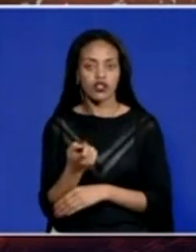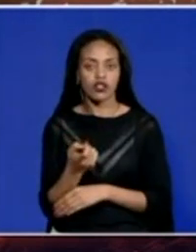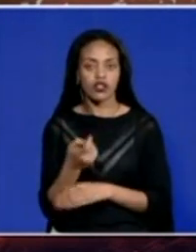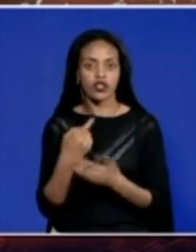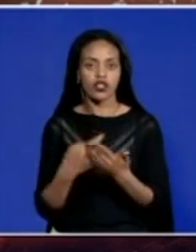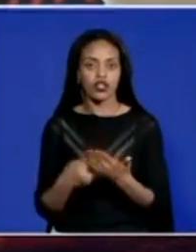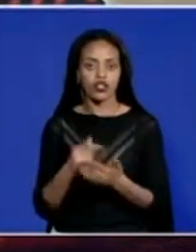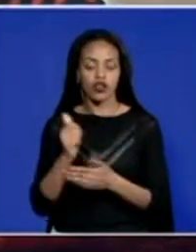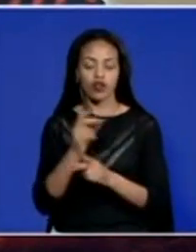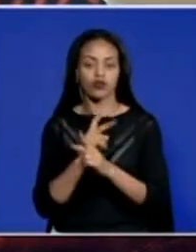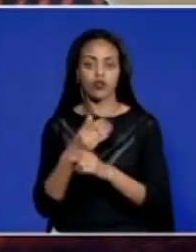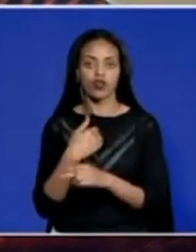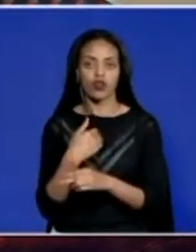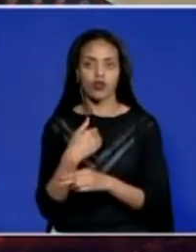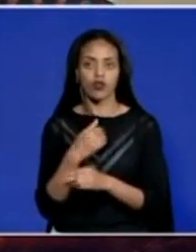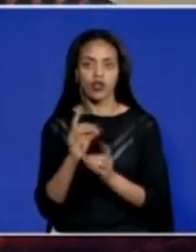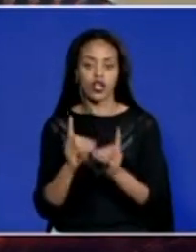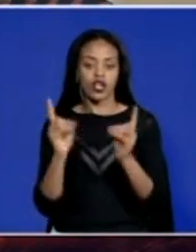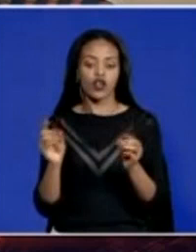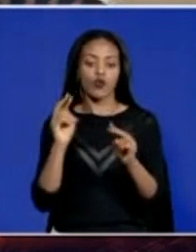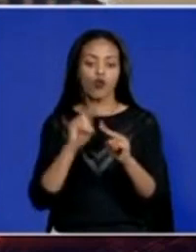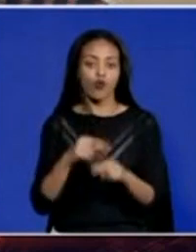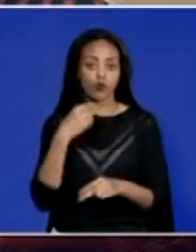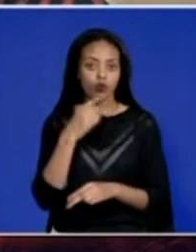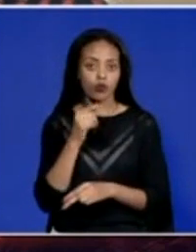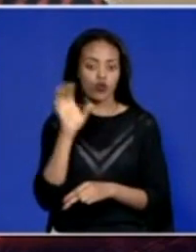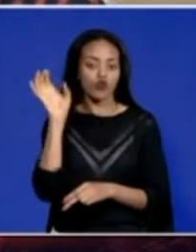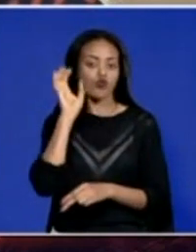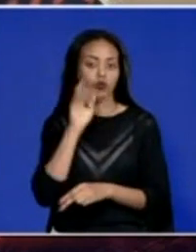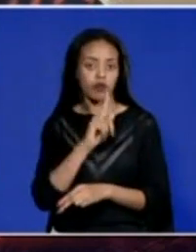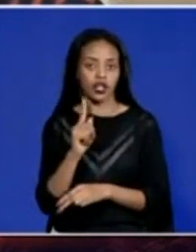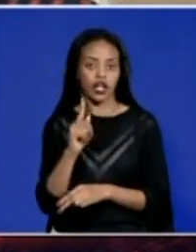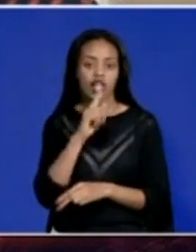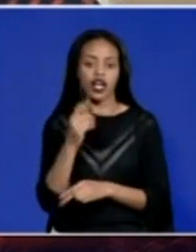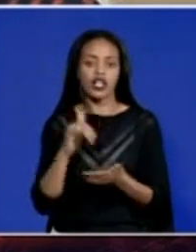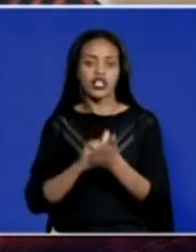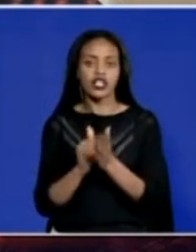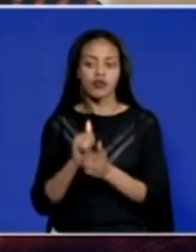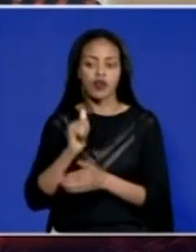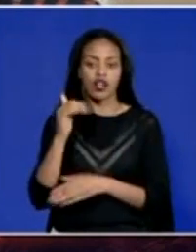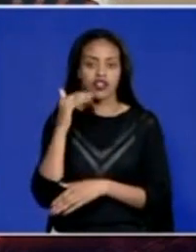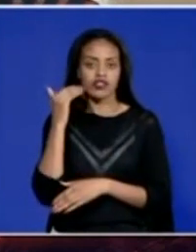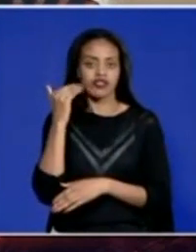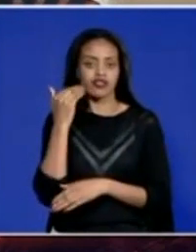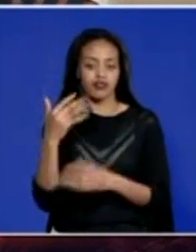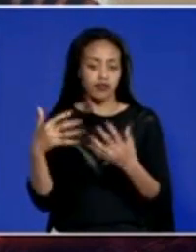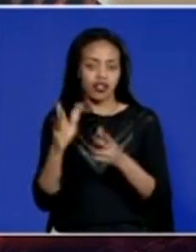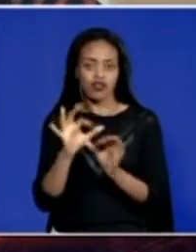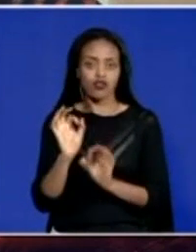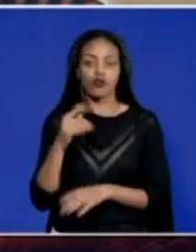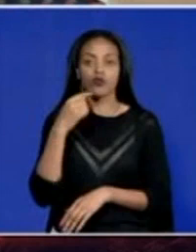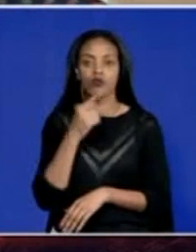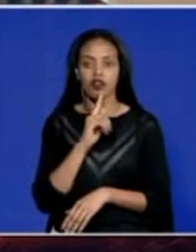ርሕቐቶም ክሕልሎም ገሊገሊኦም ርሕቕ ኢልኩም ከፈል ትብሎም ከለካ ይሰምዑ ክእል ገሊኦም እንደገና ንባዕልካ ይስሕቕካ ብሓደ ኢና ይብልካ ይዛዕ